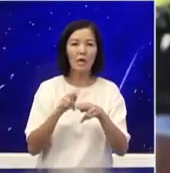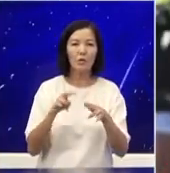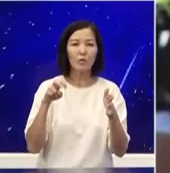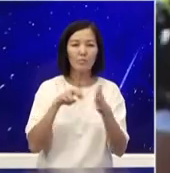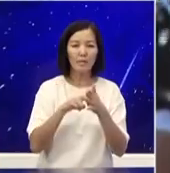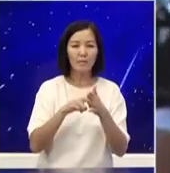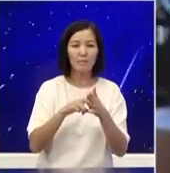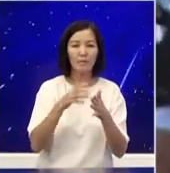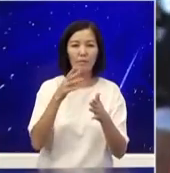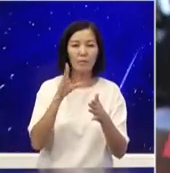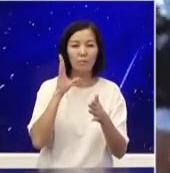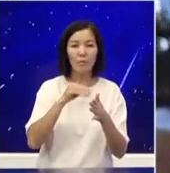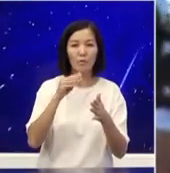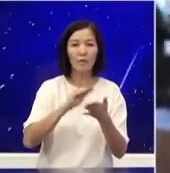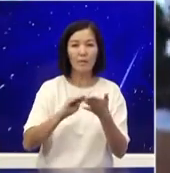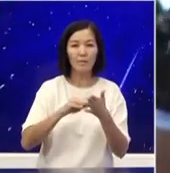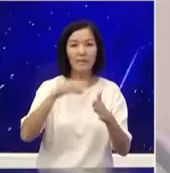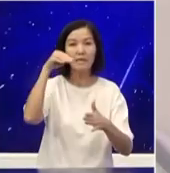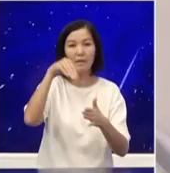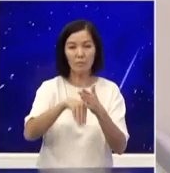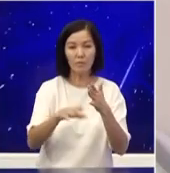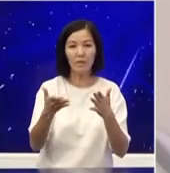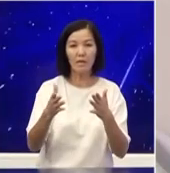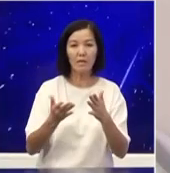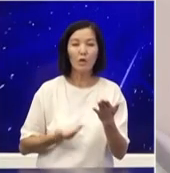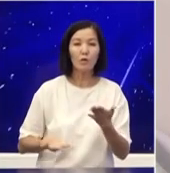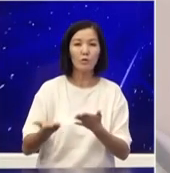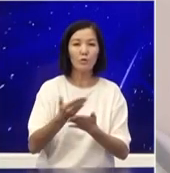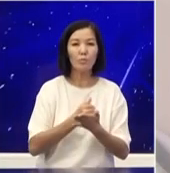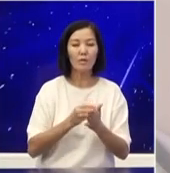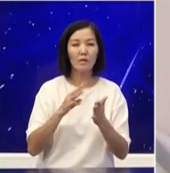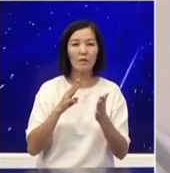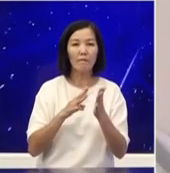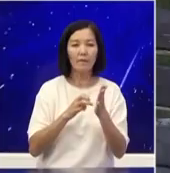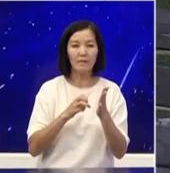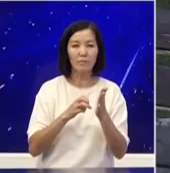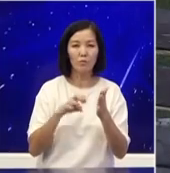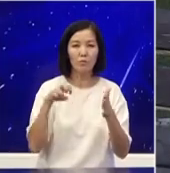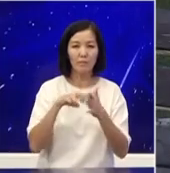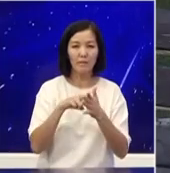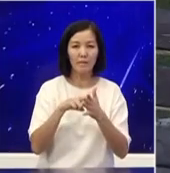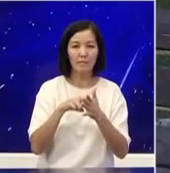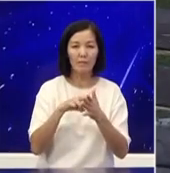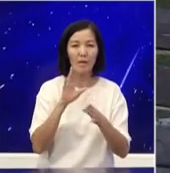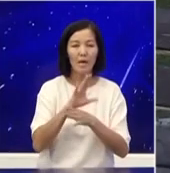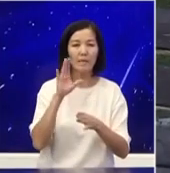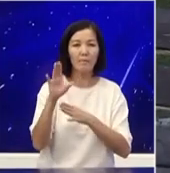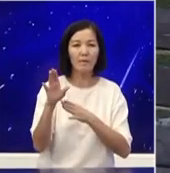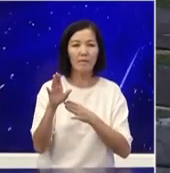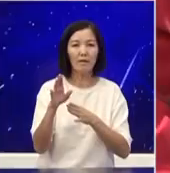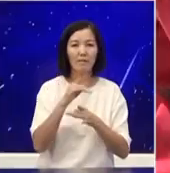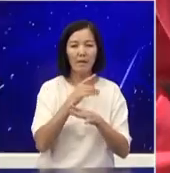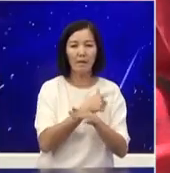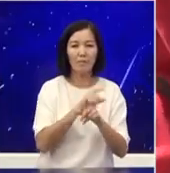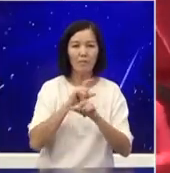письма благодарности медикам. Всего за пару дней собрано уже 800 таких обращений. Затем содержимое будет отправлено сотрудникам